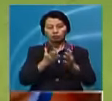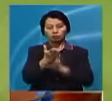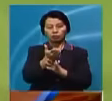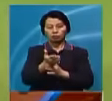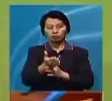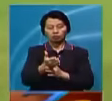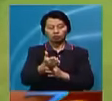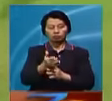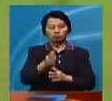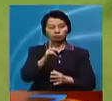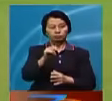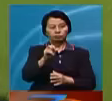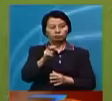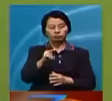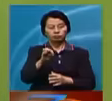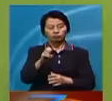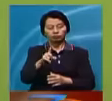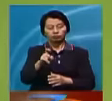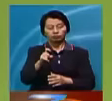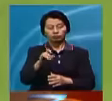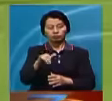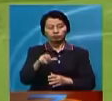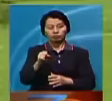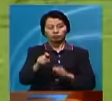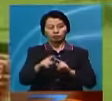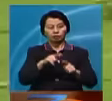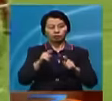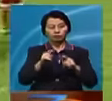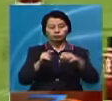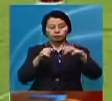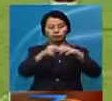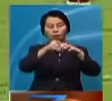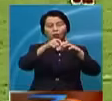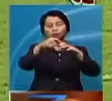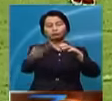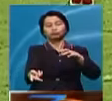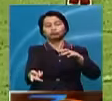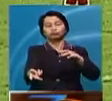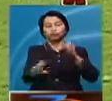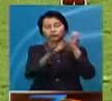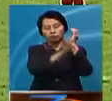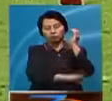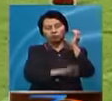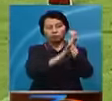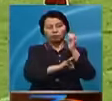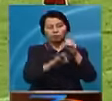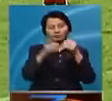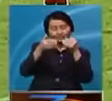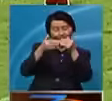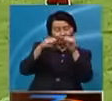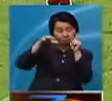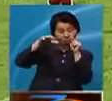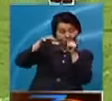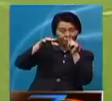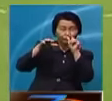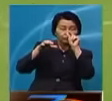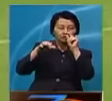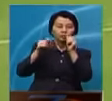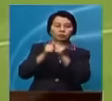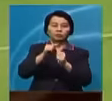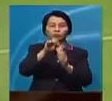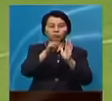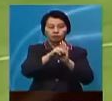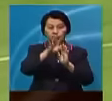menerusi tandukan Maxius Musa namun melewati palang gol. Negeri Sembilan juga hampir menjaringkan gol pada minit